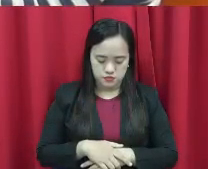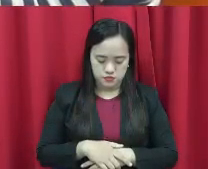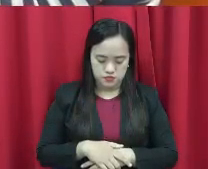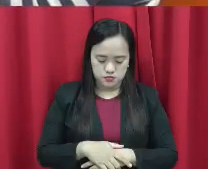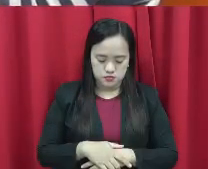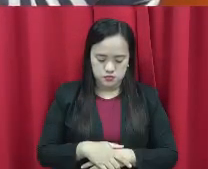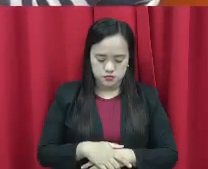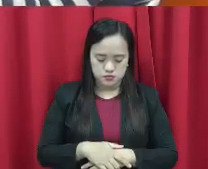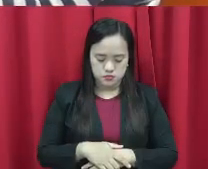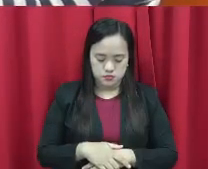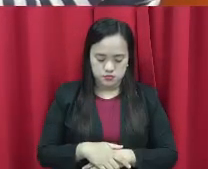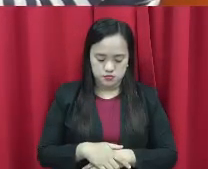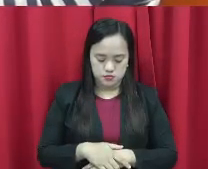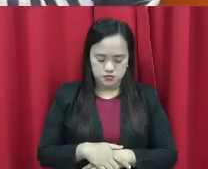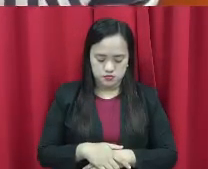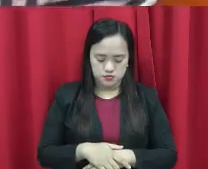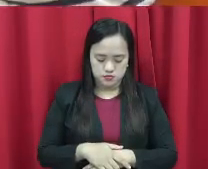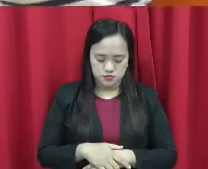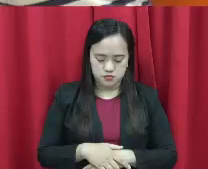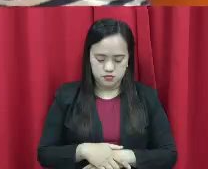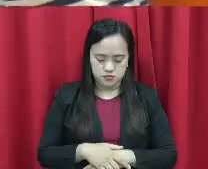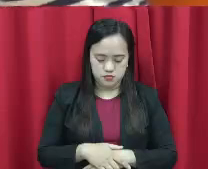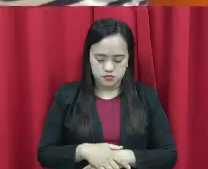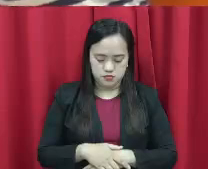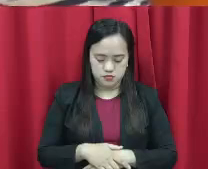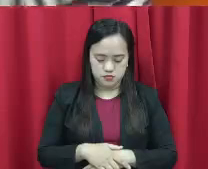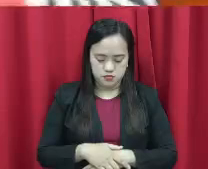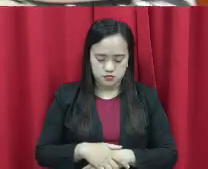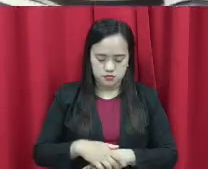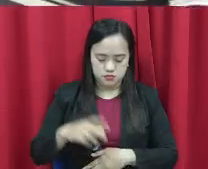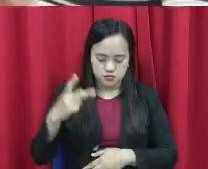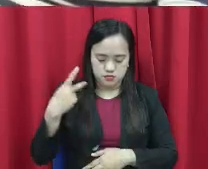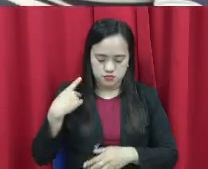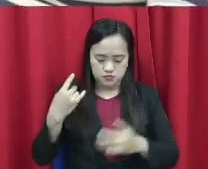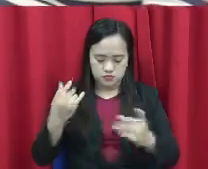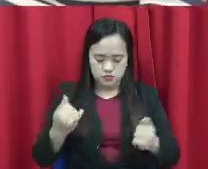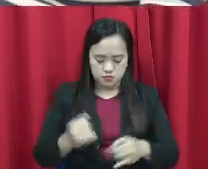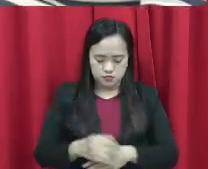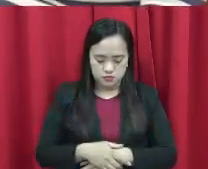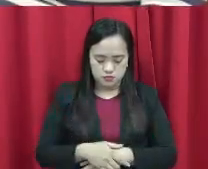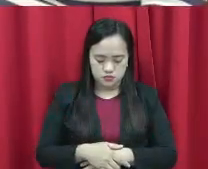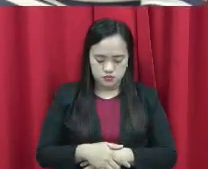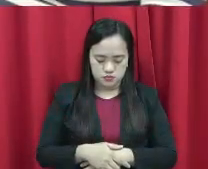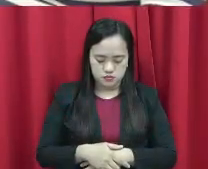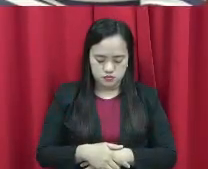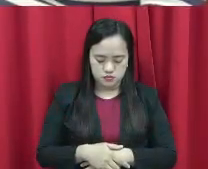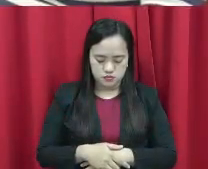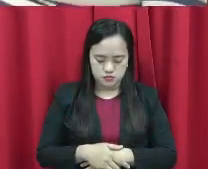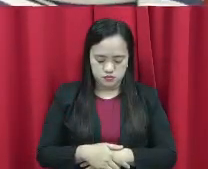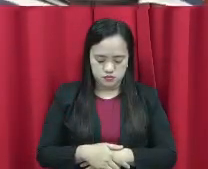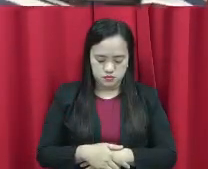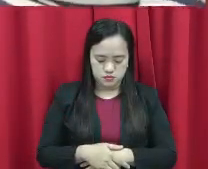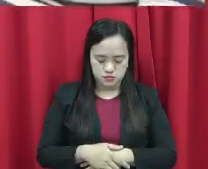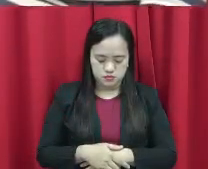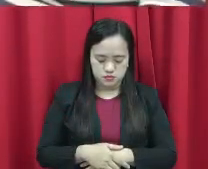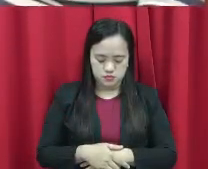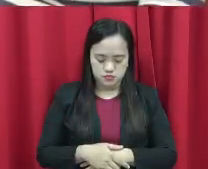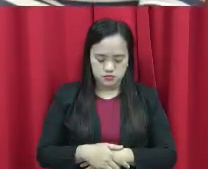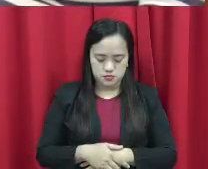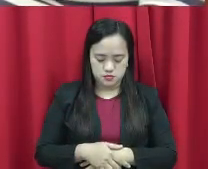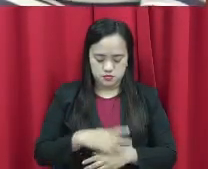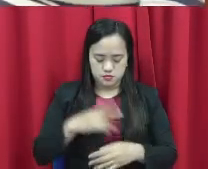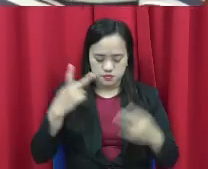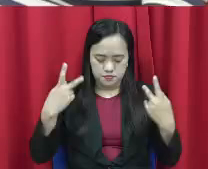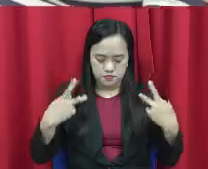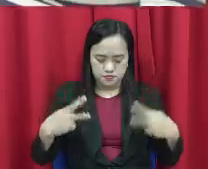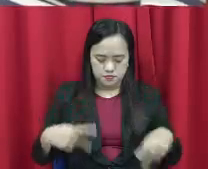gumagawa nito Wala wounded Spirit ka kakaawa at the end of the day tayo rin ang magsa-suffer physically